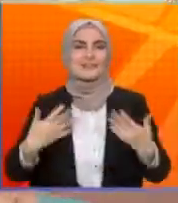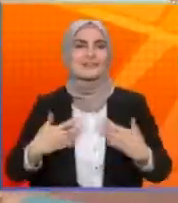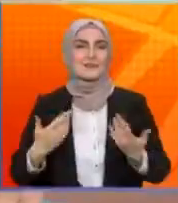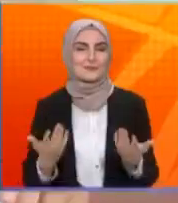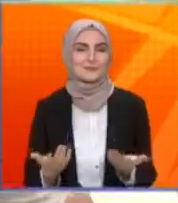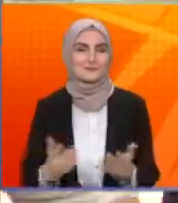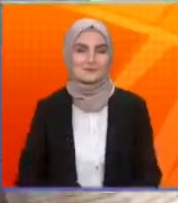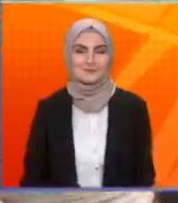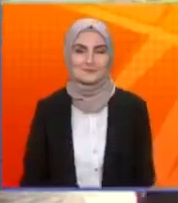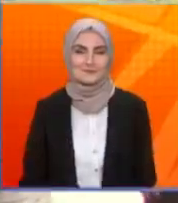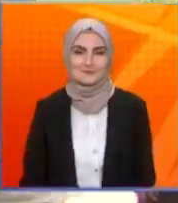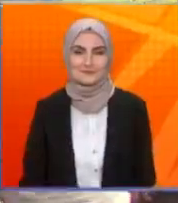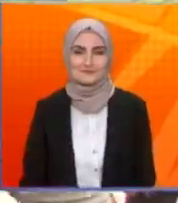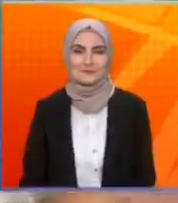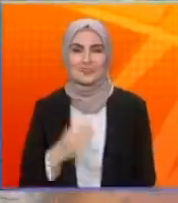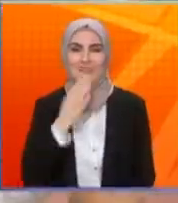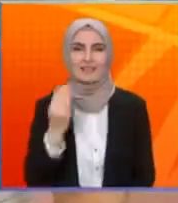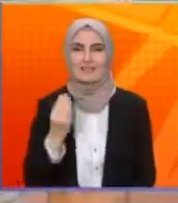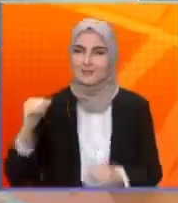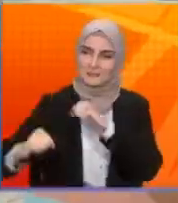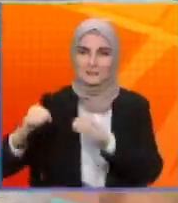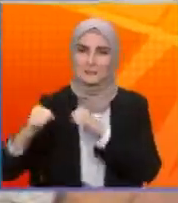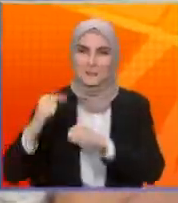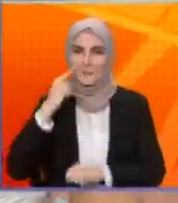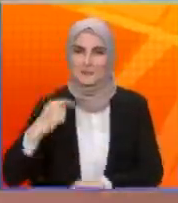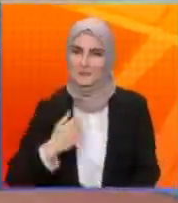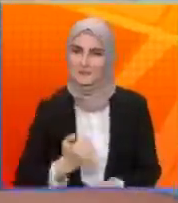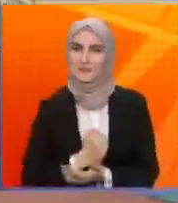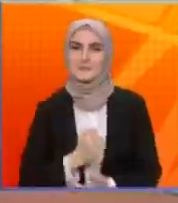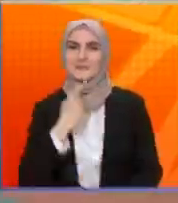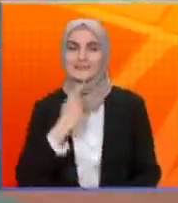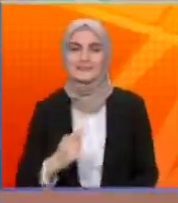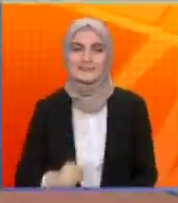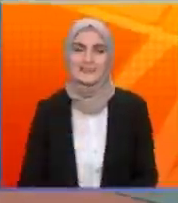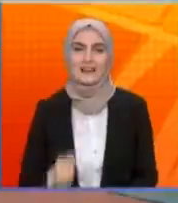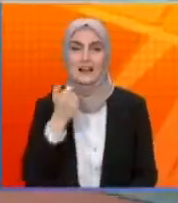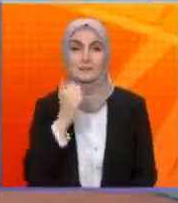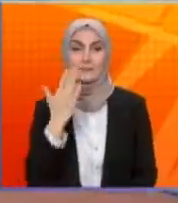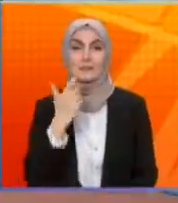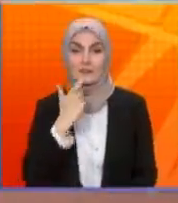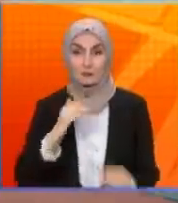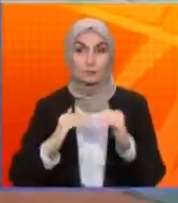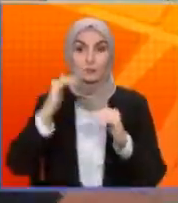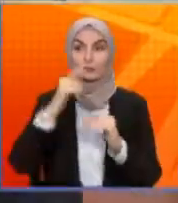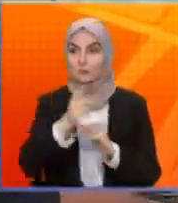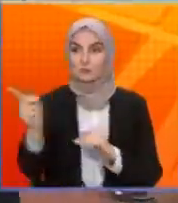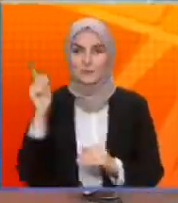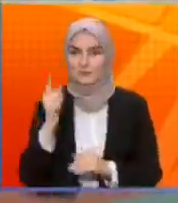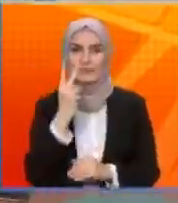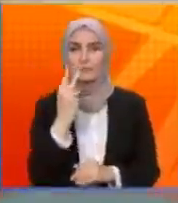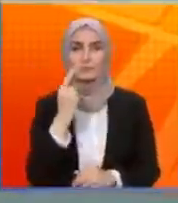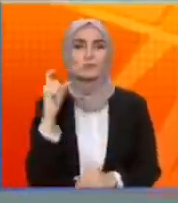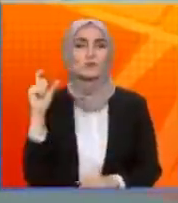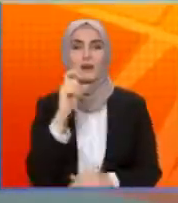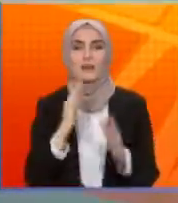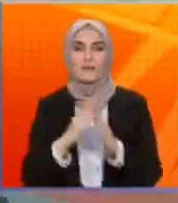gibi değil. Gençlere taş çıkartıyoruz. Evde de boş durmuyoruz. Bandana şubu yapıyoruz. 65 yaş ve üstü olanlar neredeyse 2,5 aydır evden